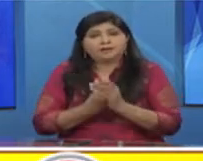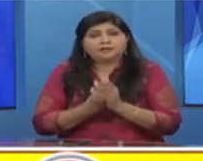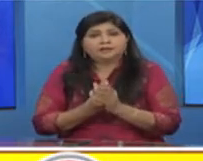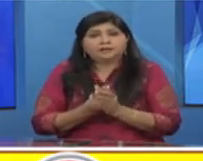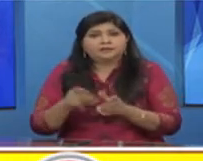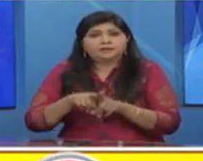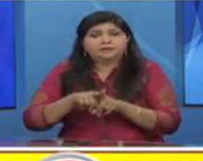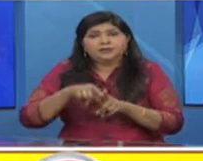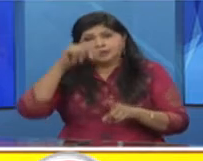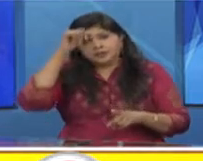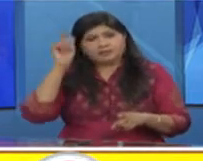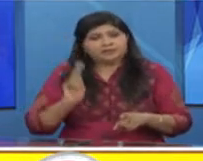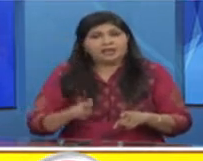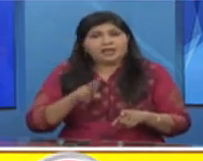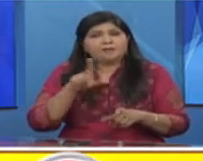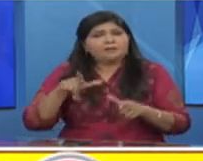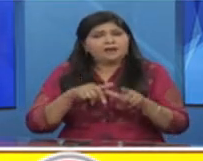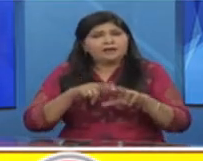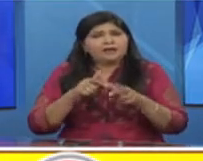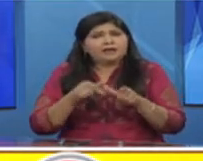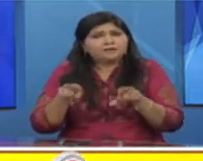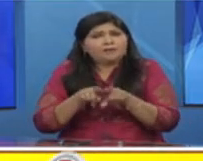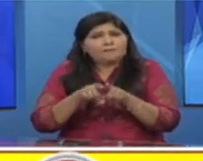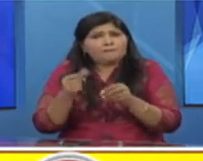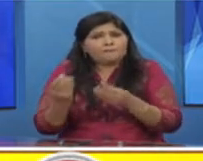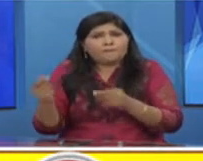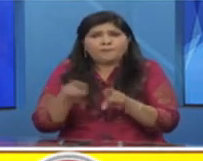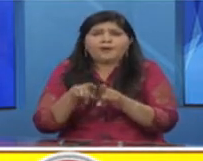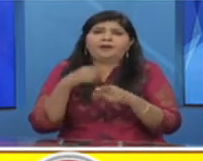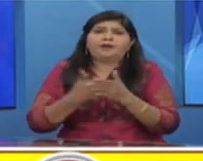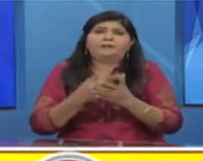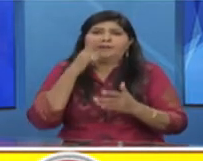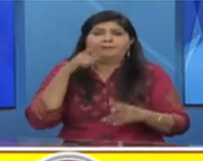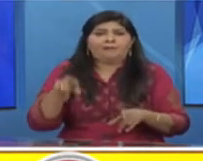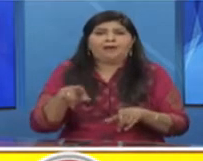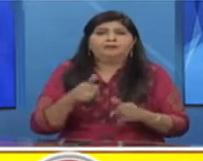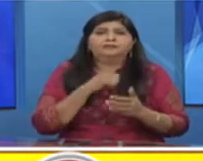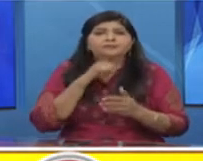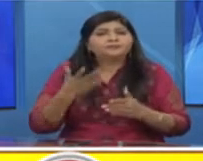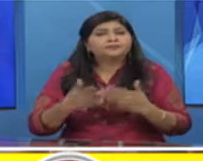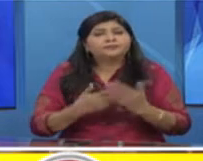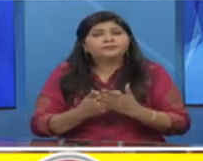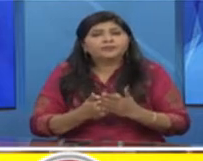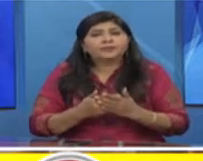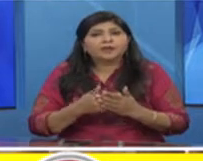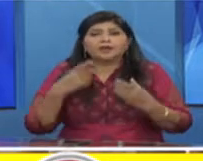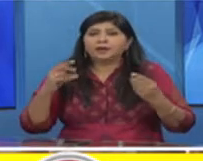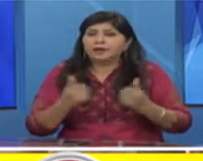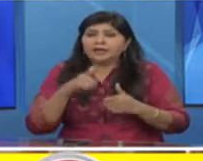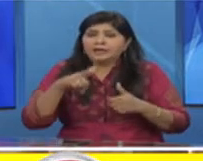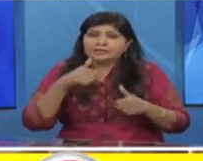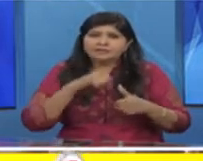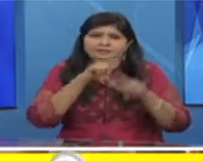में भारत की लक्ष्मी है। रमेश जी, आपकी माताजी को मेरे प्रणाम। ट्विटर पर एक्टिव रहने